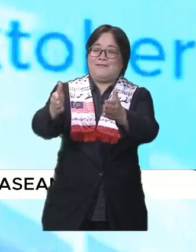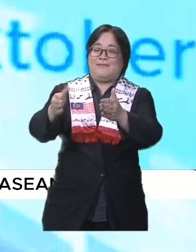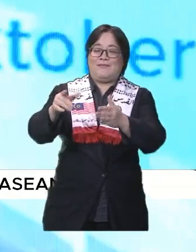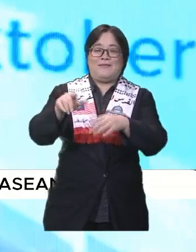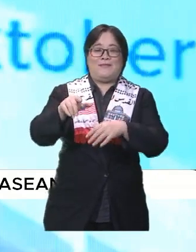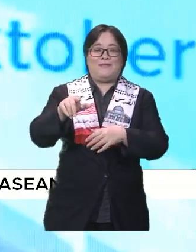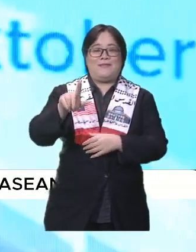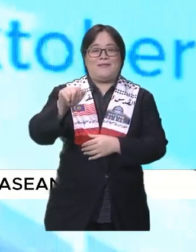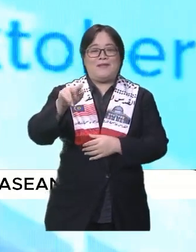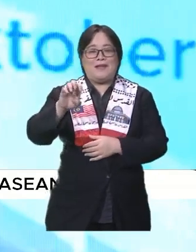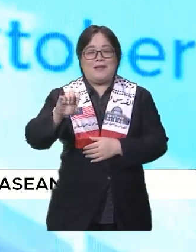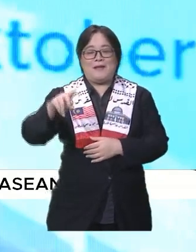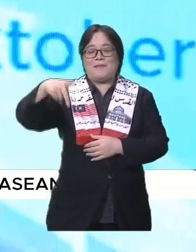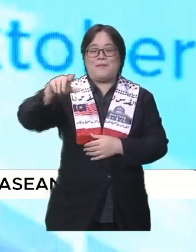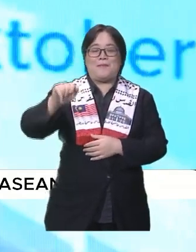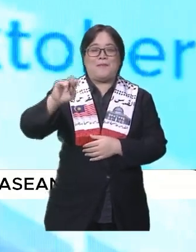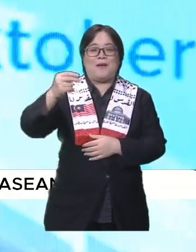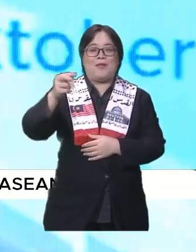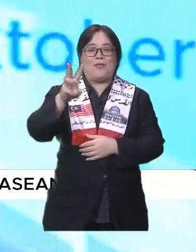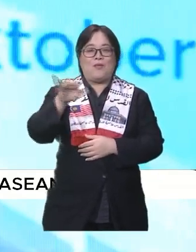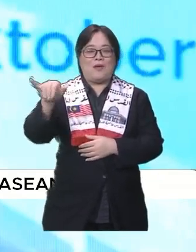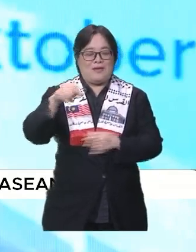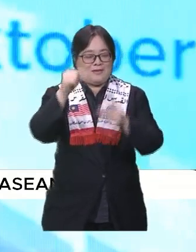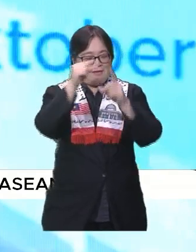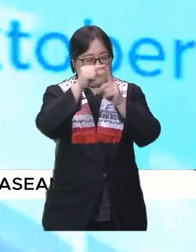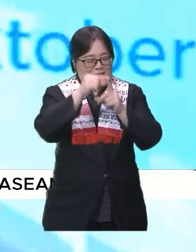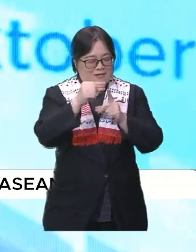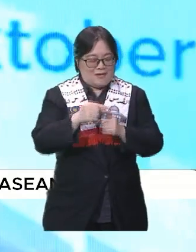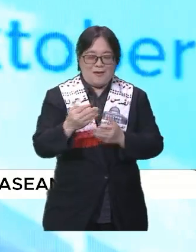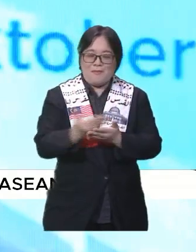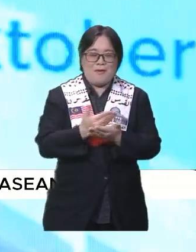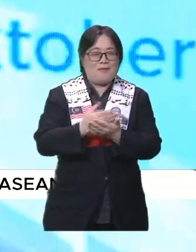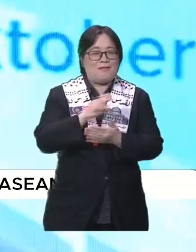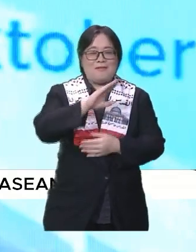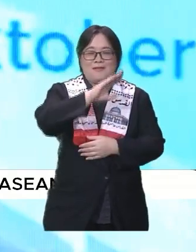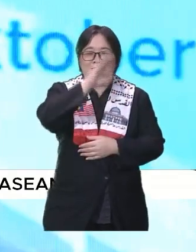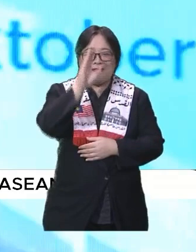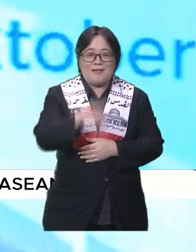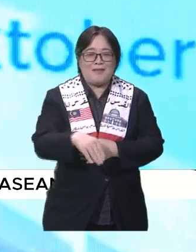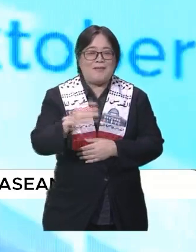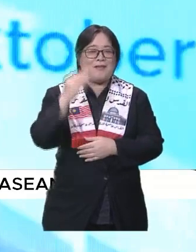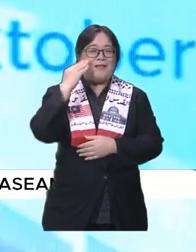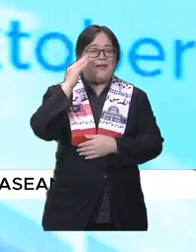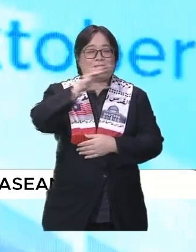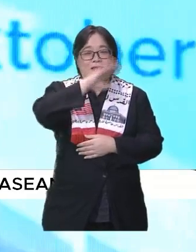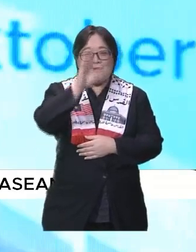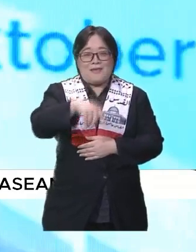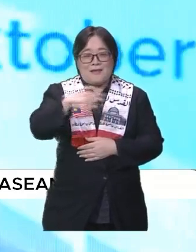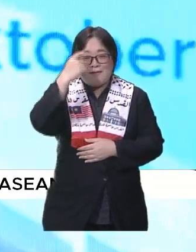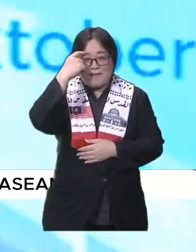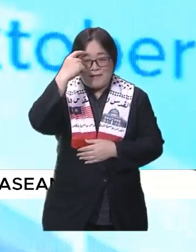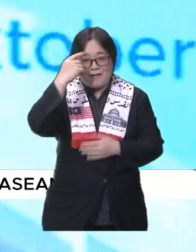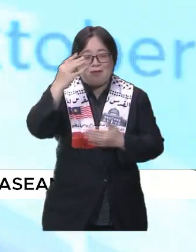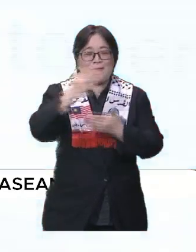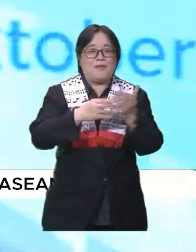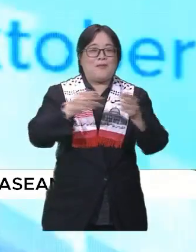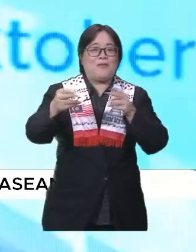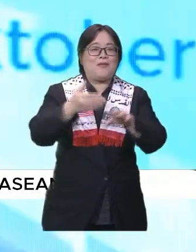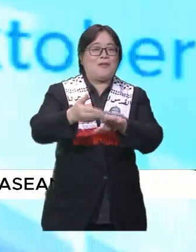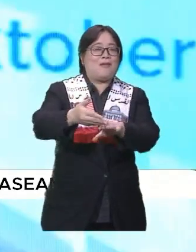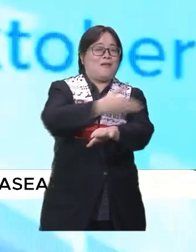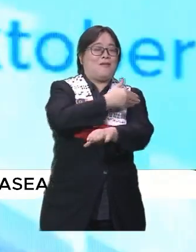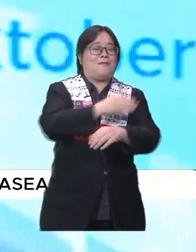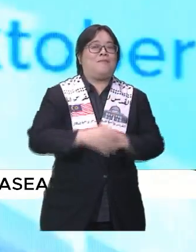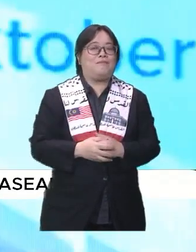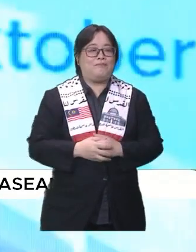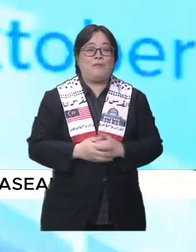greenway ini semua istilah-istilah baru yang tak perah dideng diikirkan oleh pengurusan lama kalau